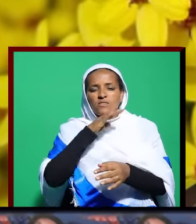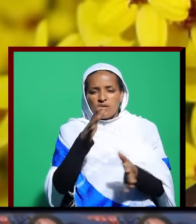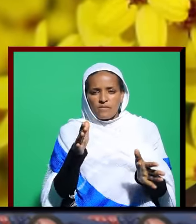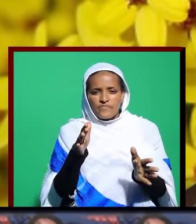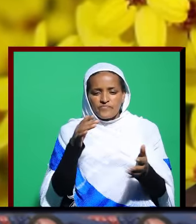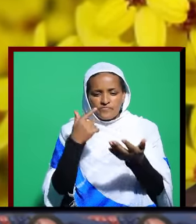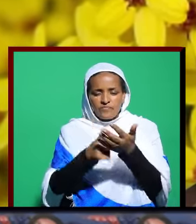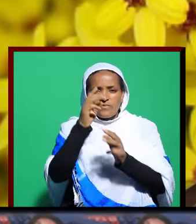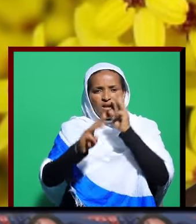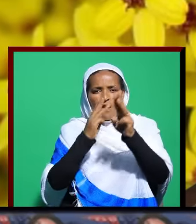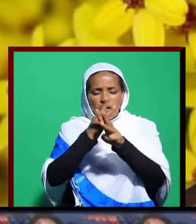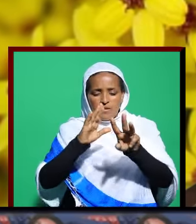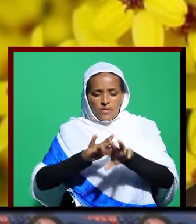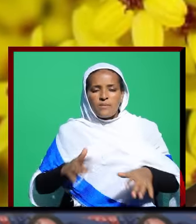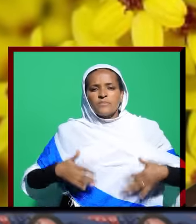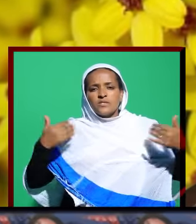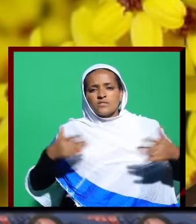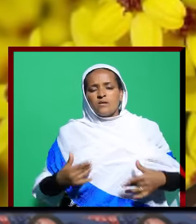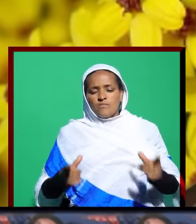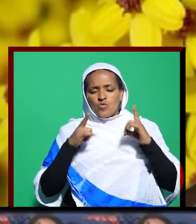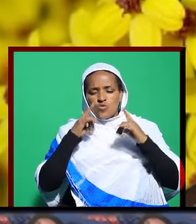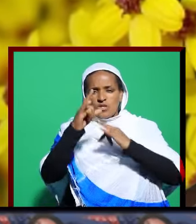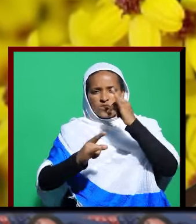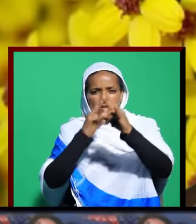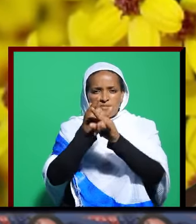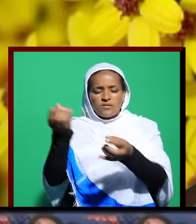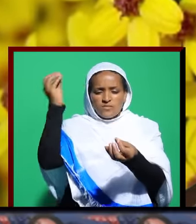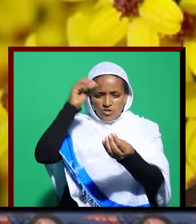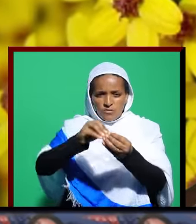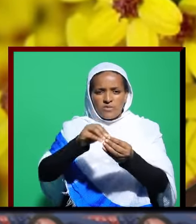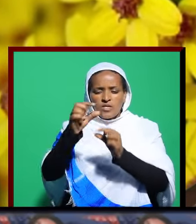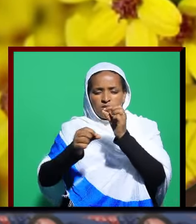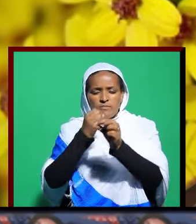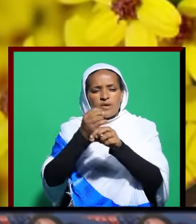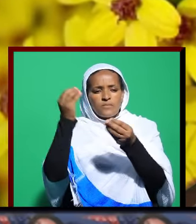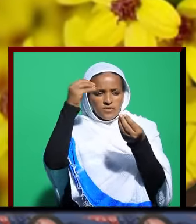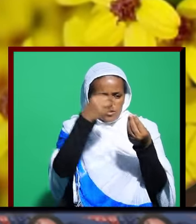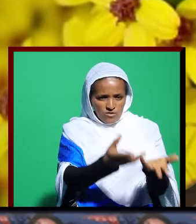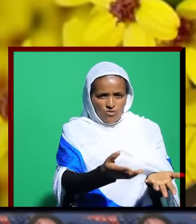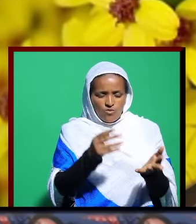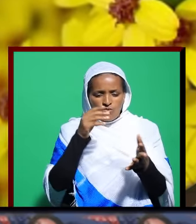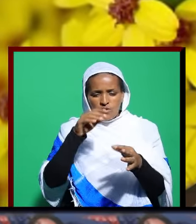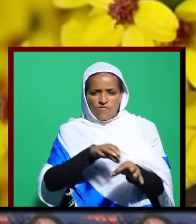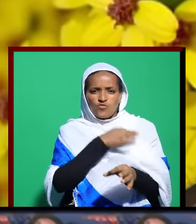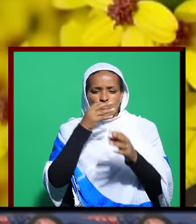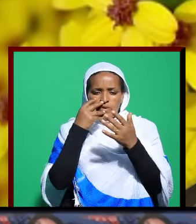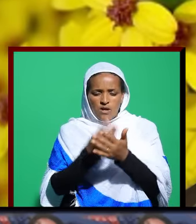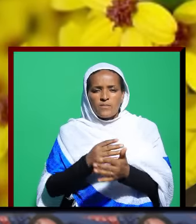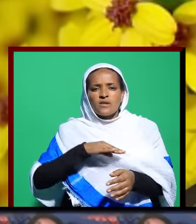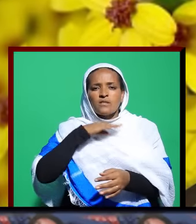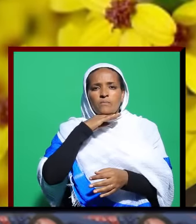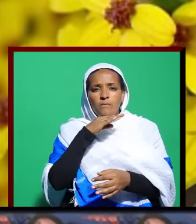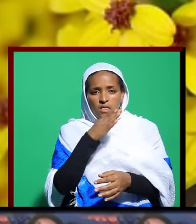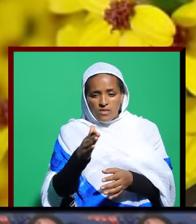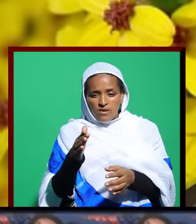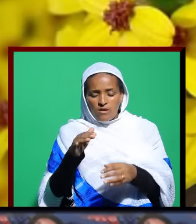በስጋ በዚህ ዓለም ላይ በተድላ በደስታ ቢኖር ዘመን ቢጨመርለት እድሜ ቢሰጠው ነፍሱ መልካምነትን